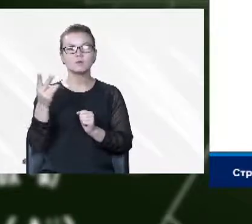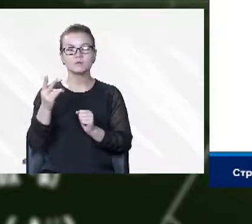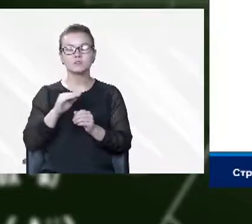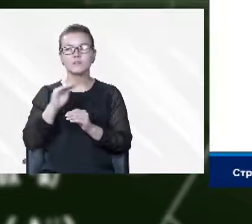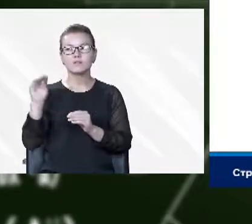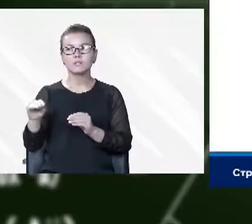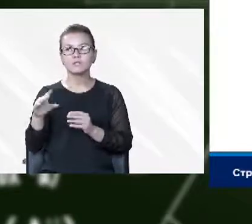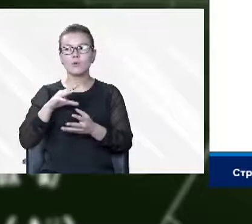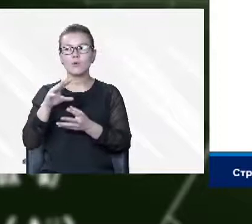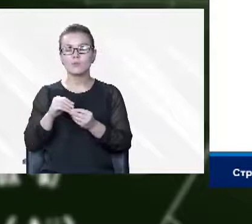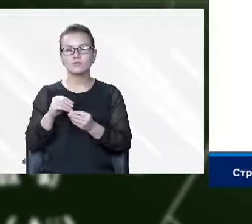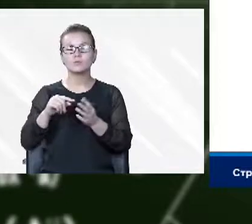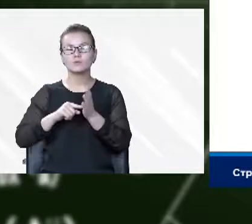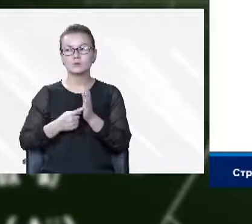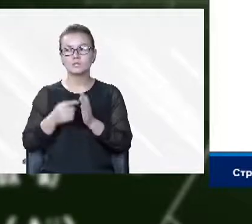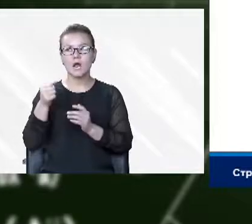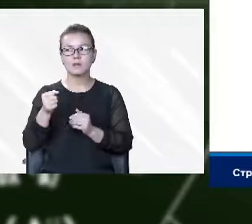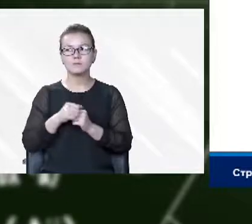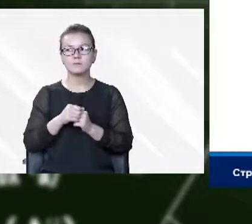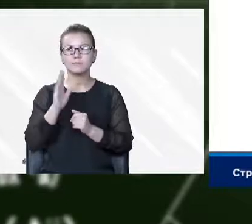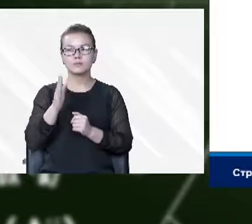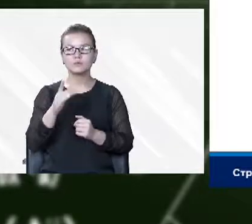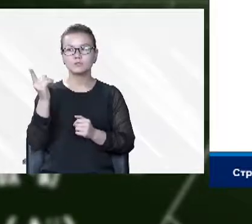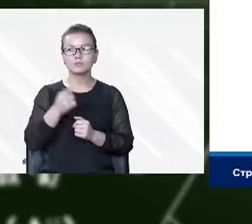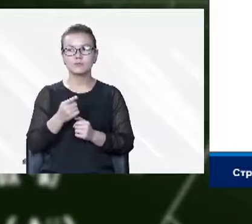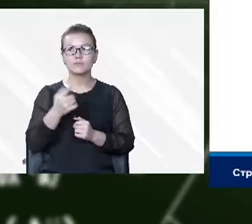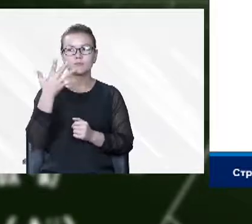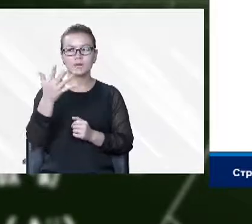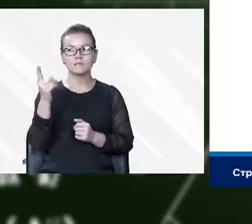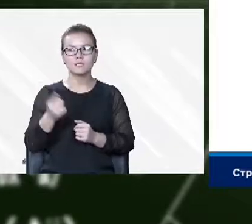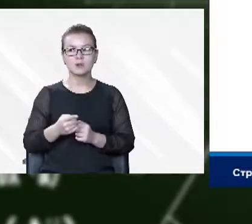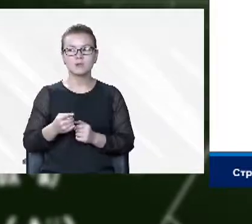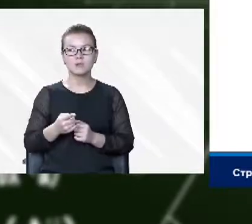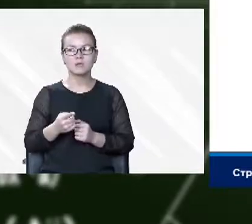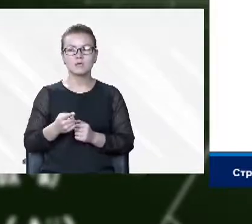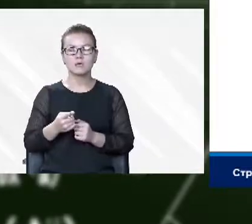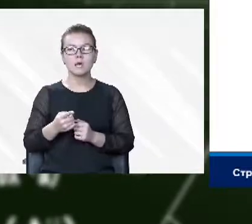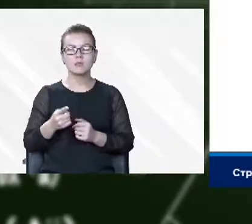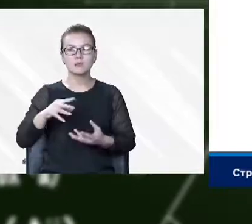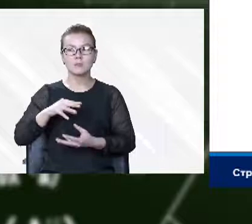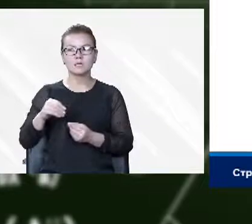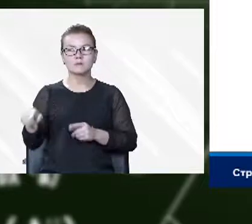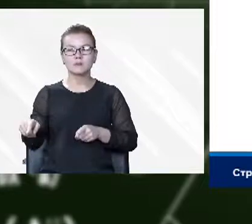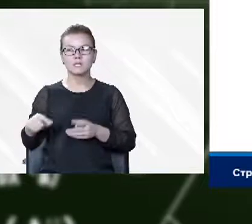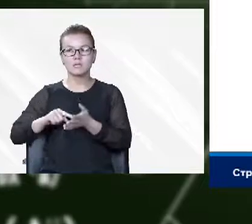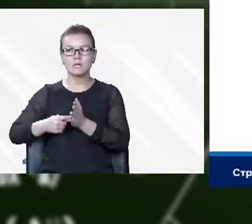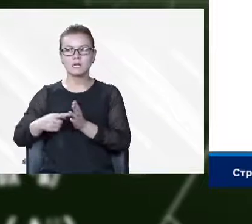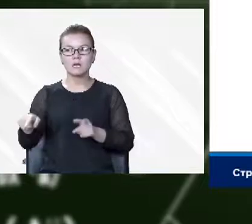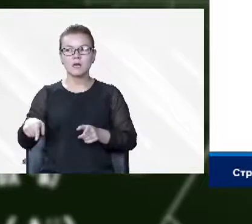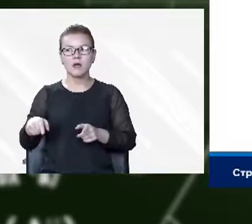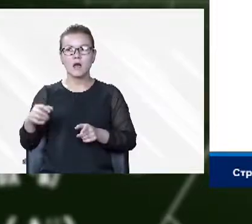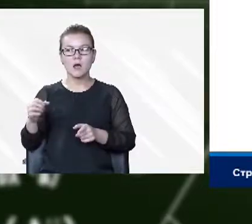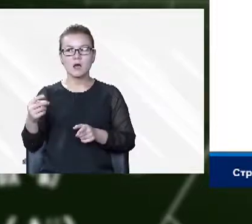общий множитель а. Получим 5 деленное на произведение а и